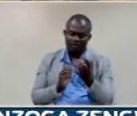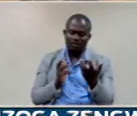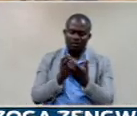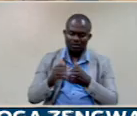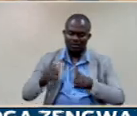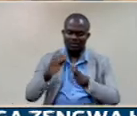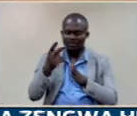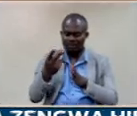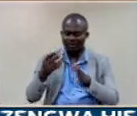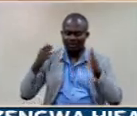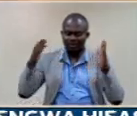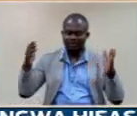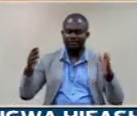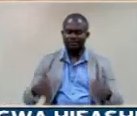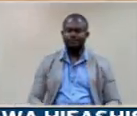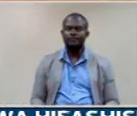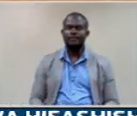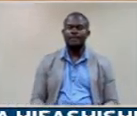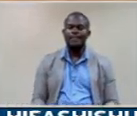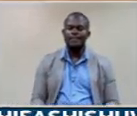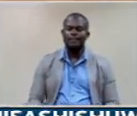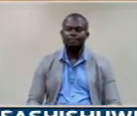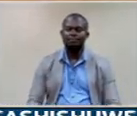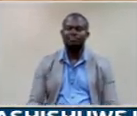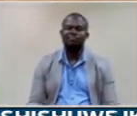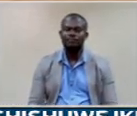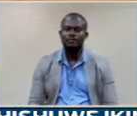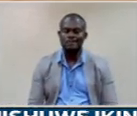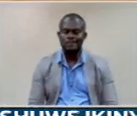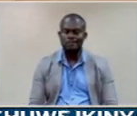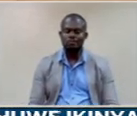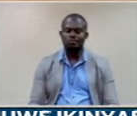ibiri ya kaburimbo minini. Jean Paul Turatsinze, Televiziyo Rwanda, i Kigali.